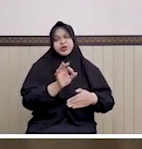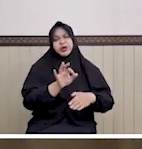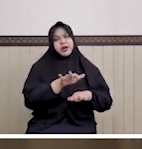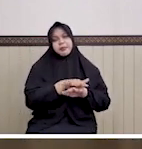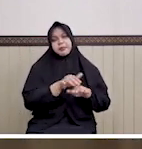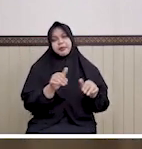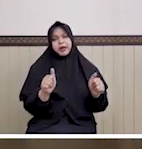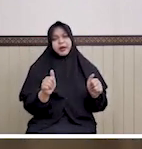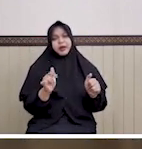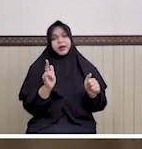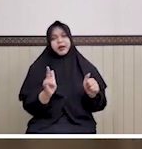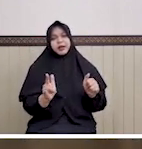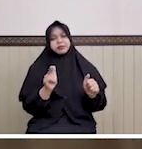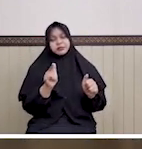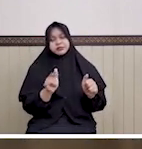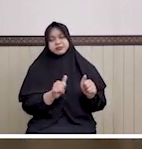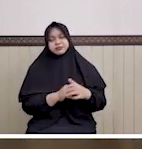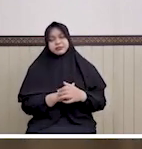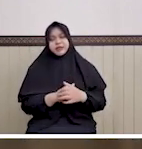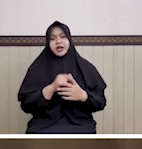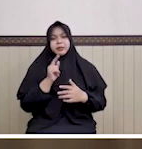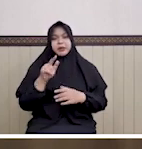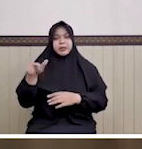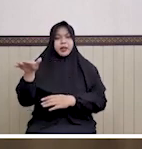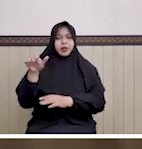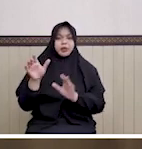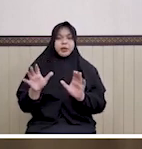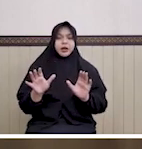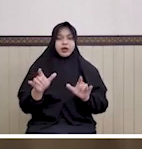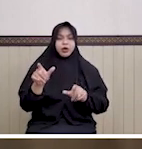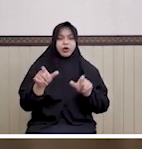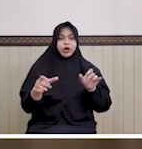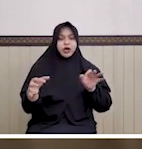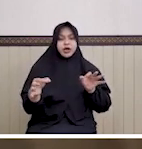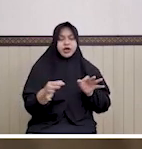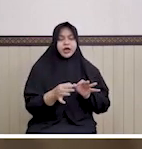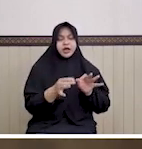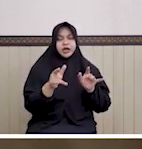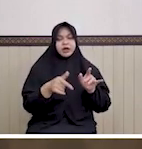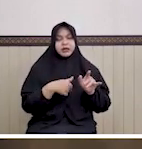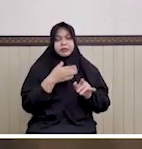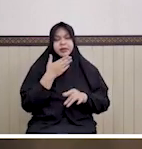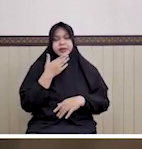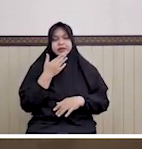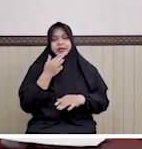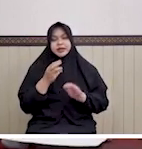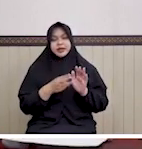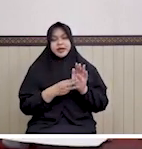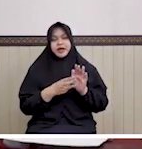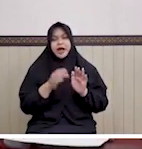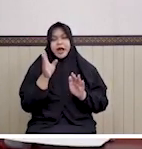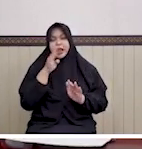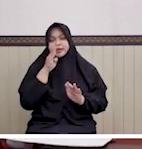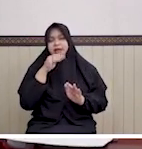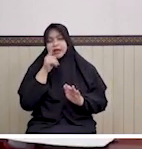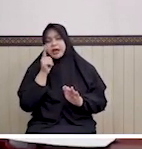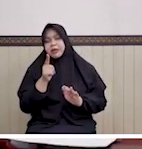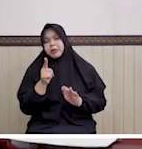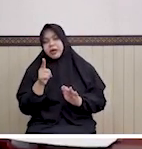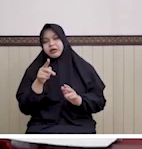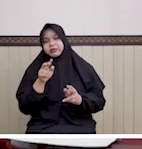masih ya bener ternyata belum tentu aman karena pelakunya banyak orang dekat biasanya modus-modus nya apa saja Mbak